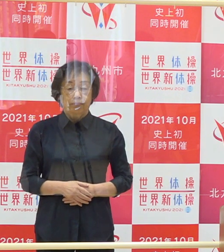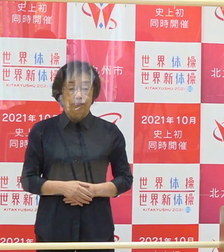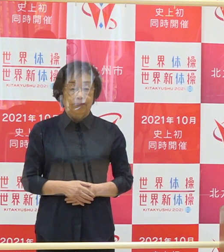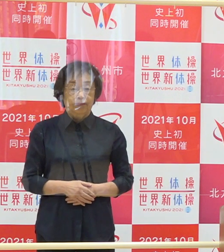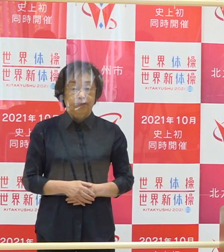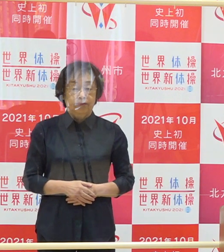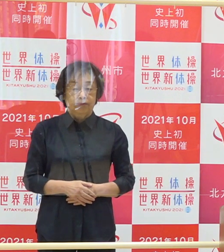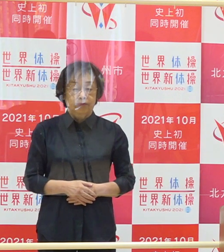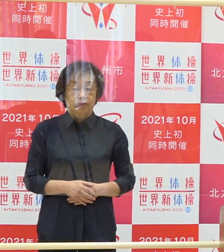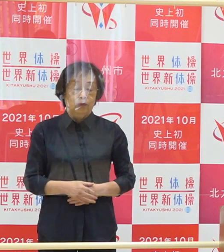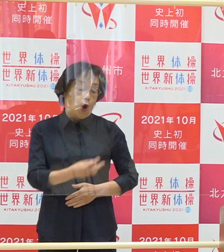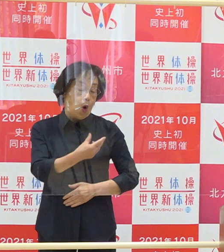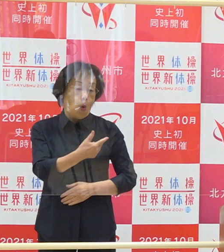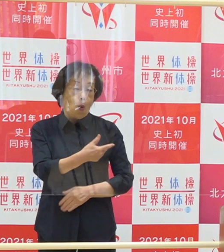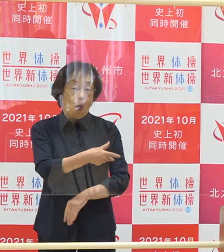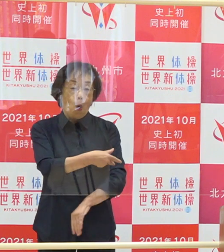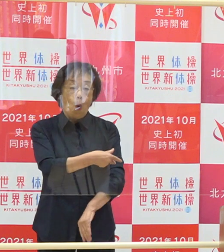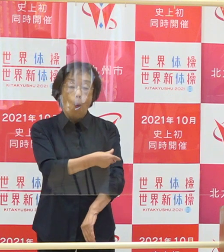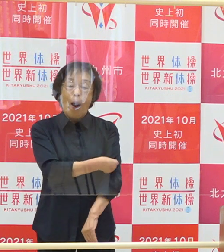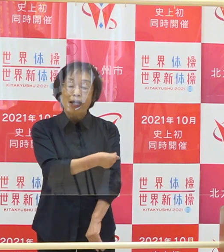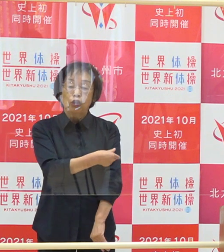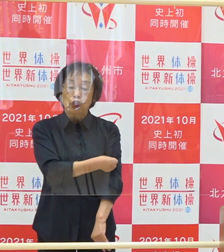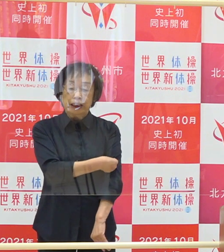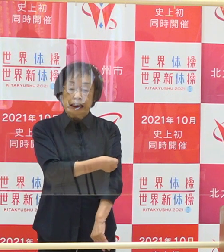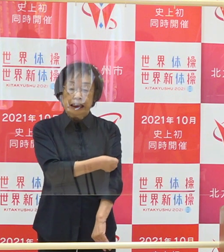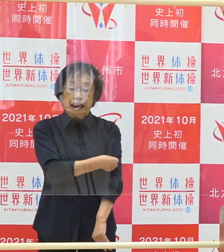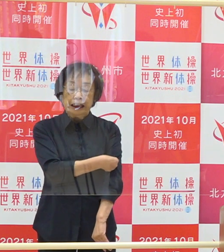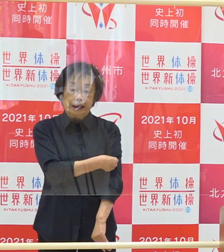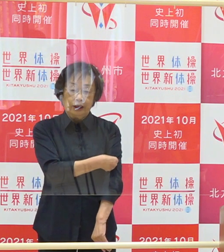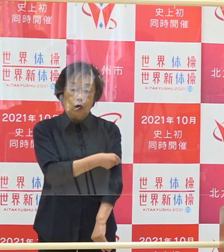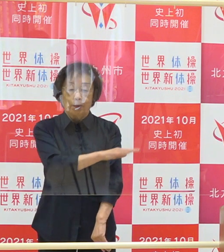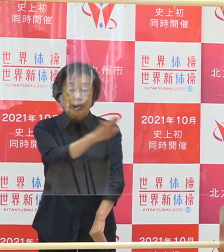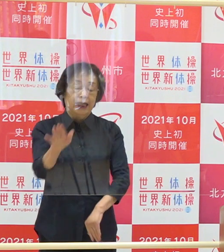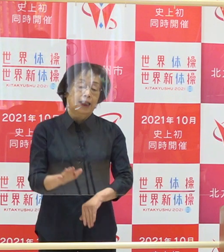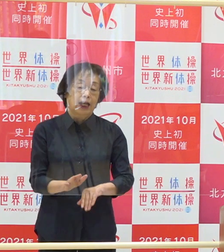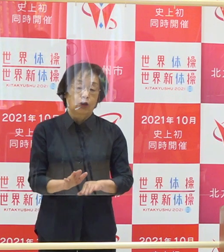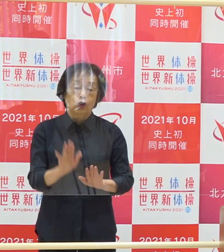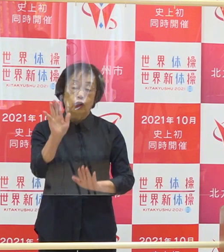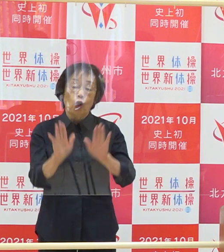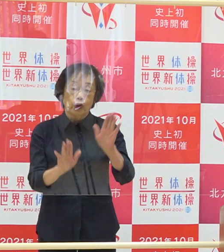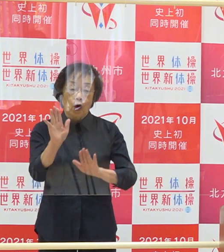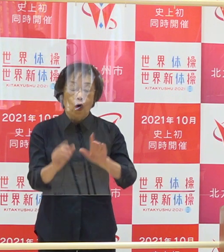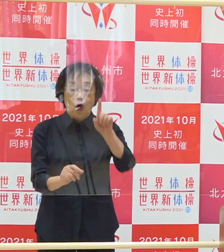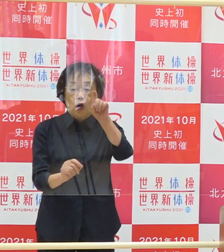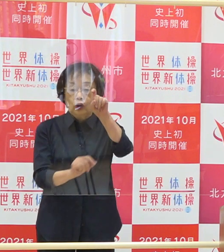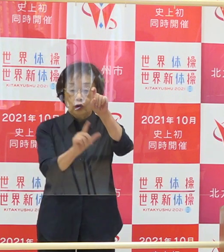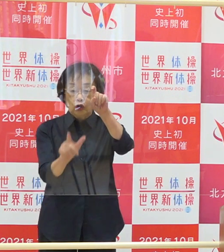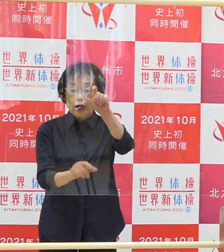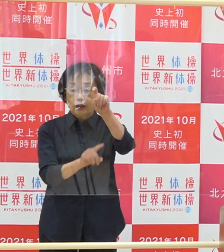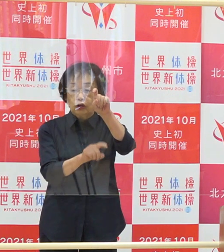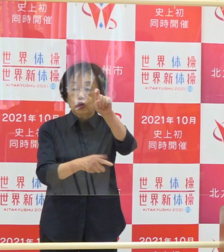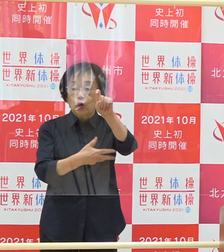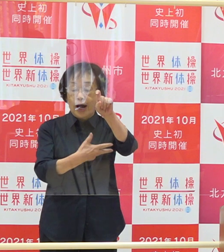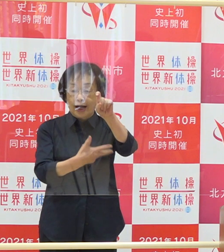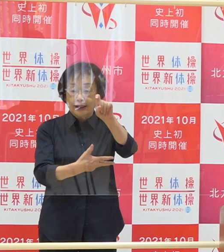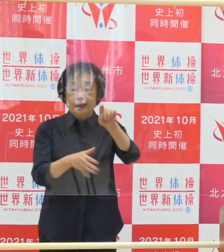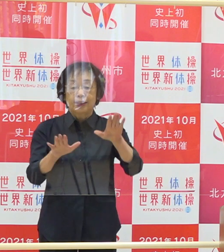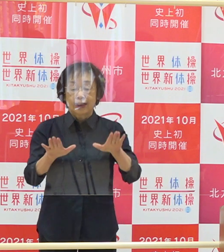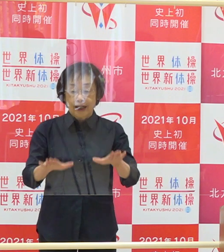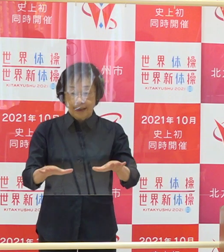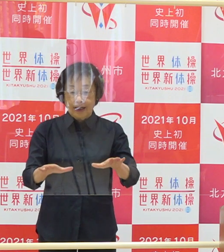まずワクチンの接種状況であります。10月18日現